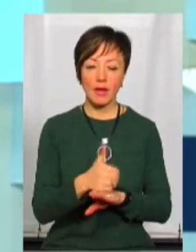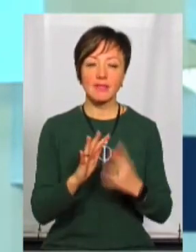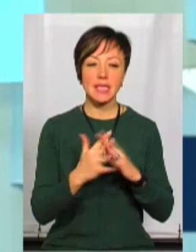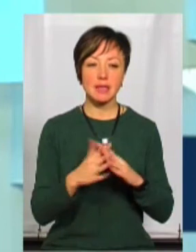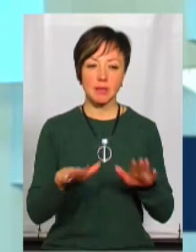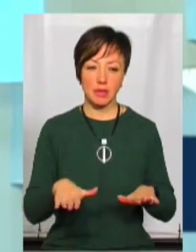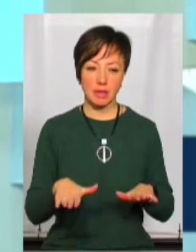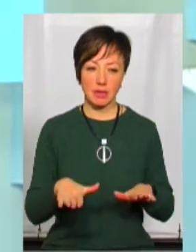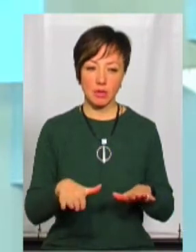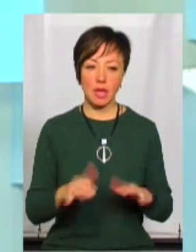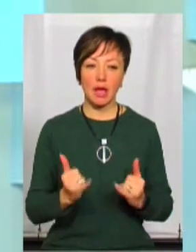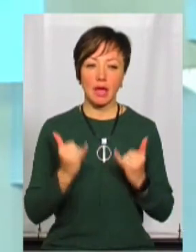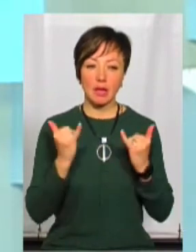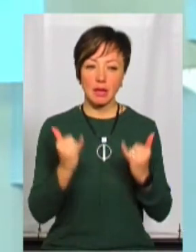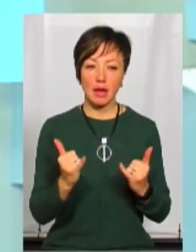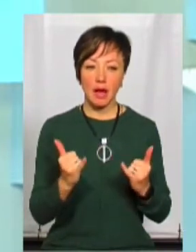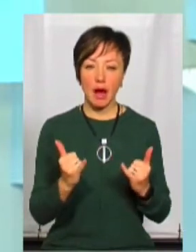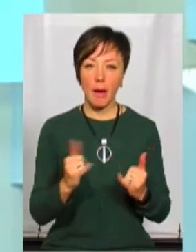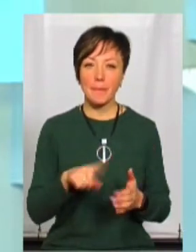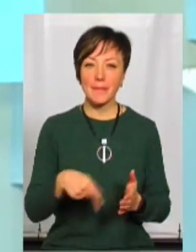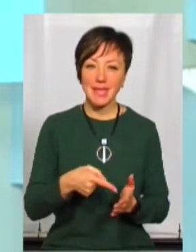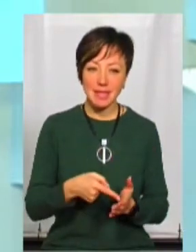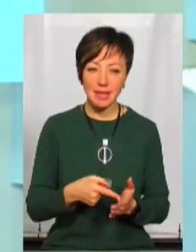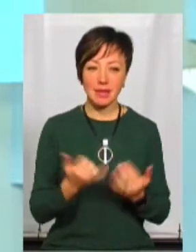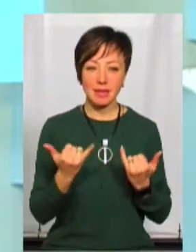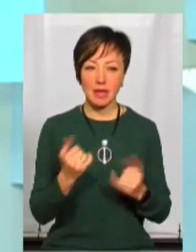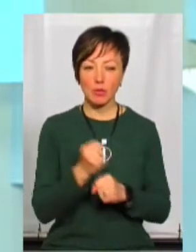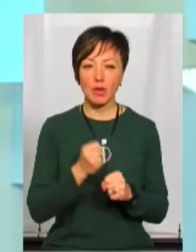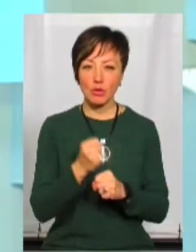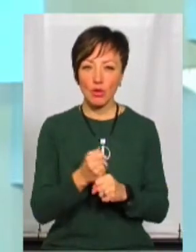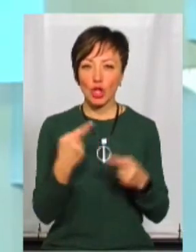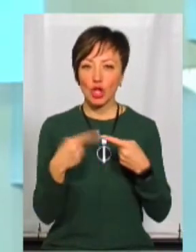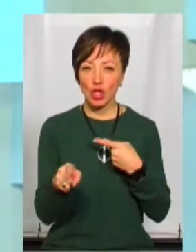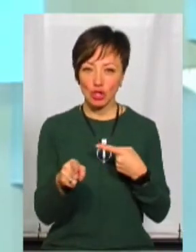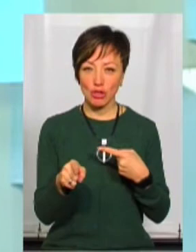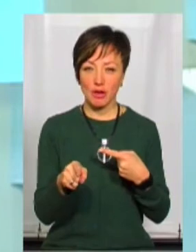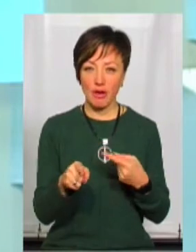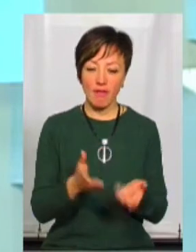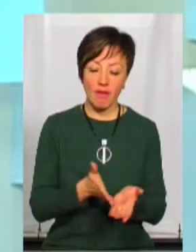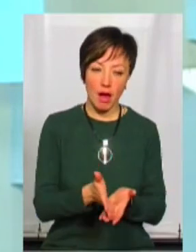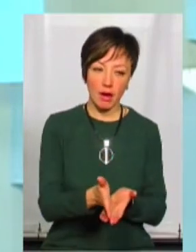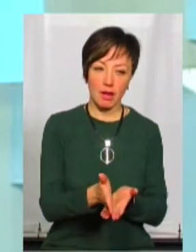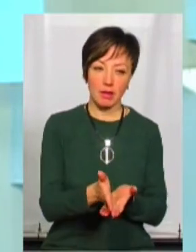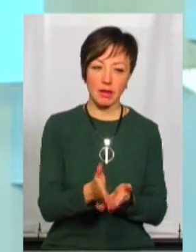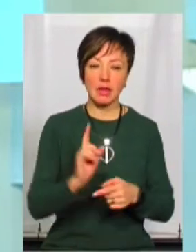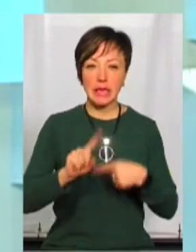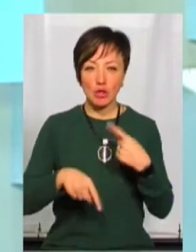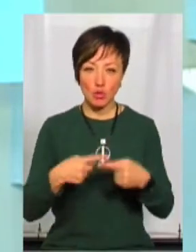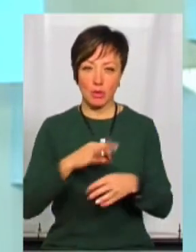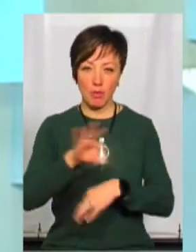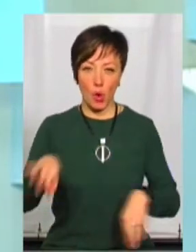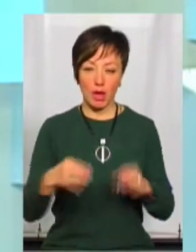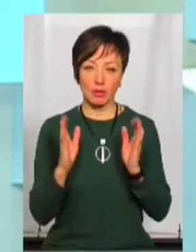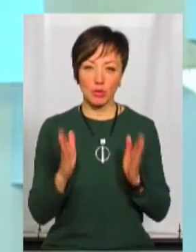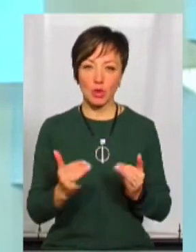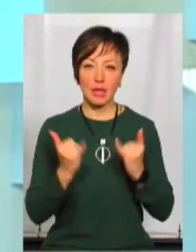сільській місцевості. Для міських буде зараз опрацьовується якийсь інший можливий варіант. Наступний проєкт вже